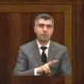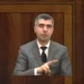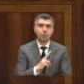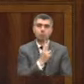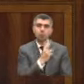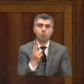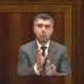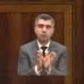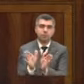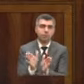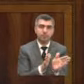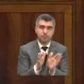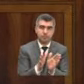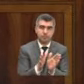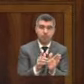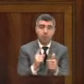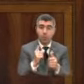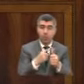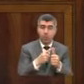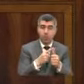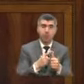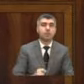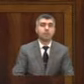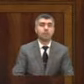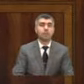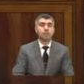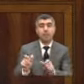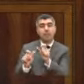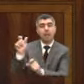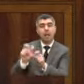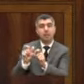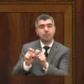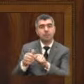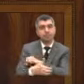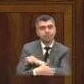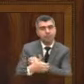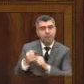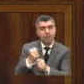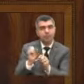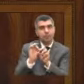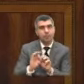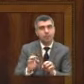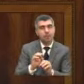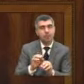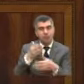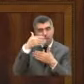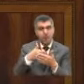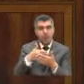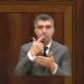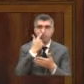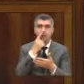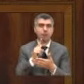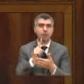الجوانب. الجانب الاول وهو الناس المضرورين، كمغربي ما يمكنش نقبل انه الناس يكونوا مضرورين